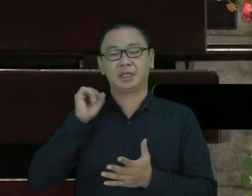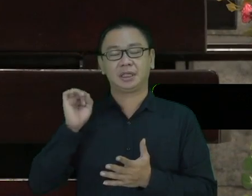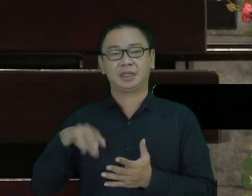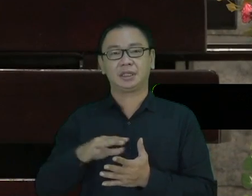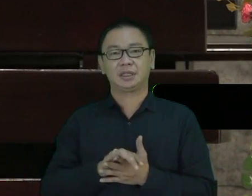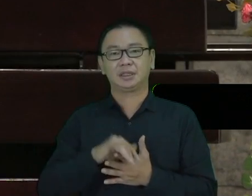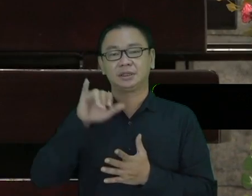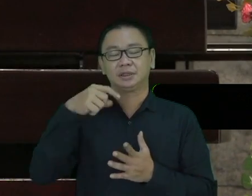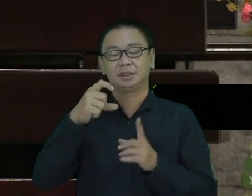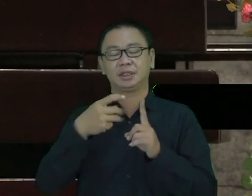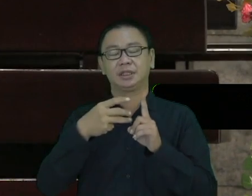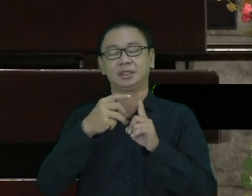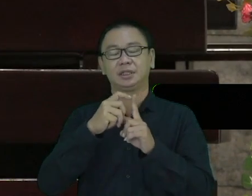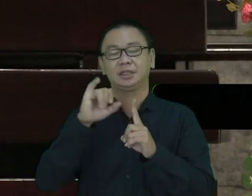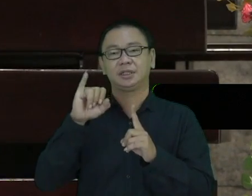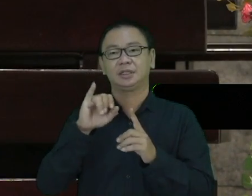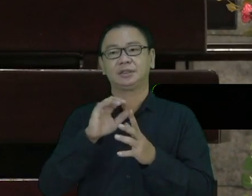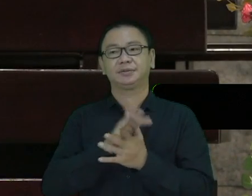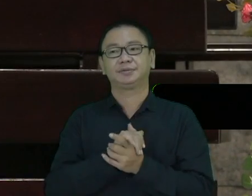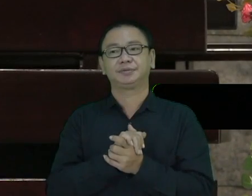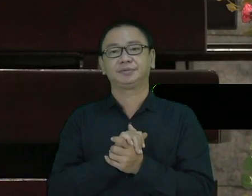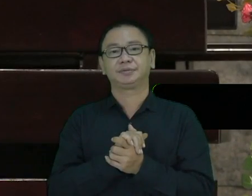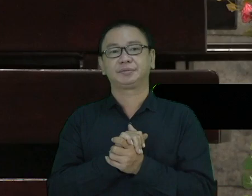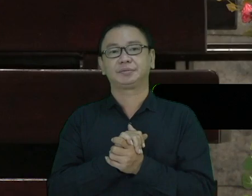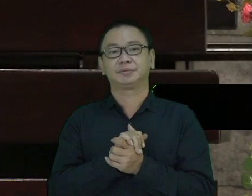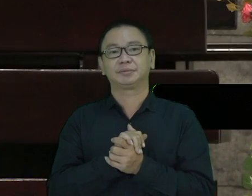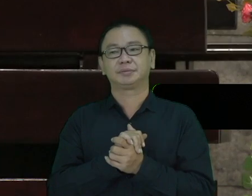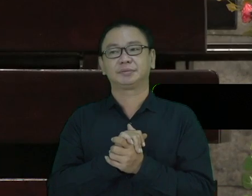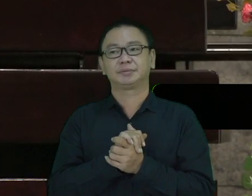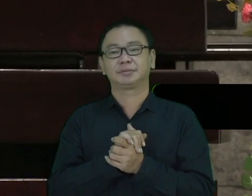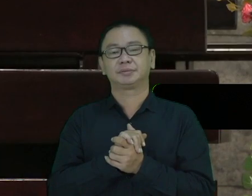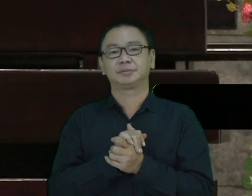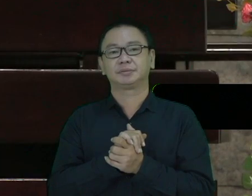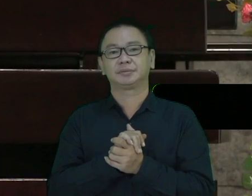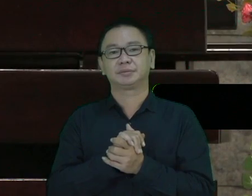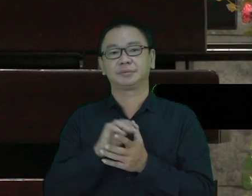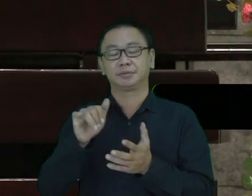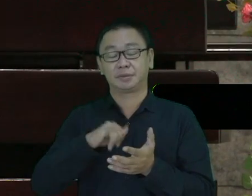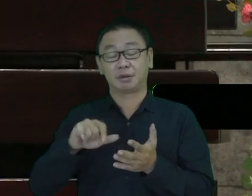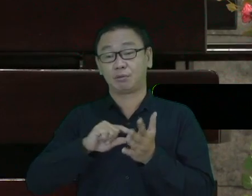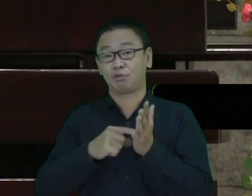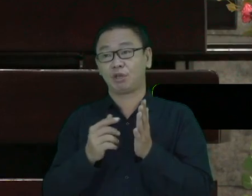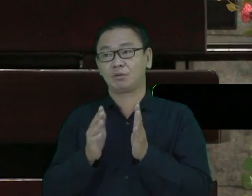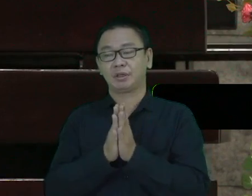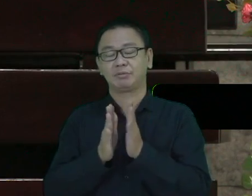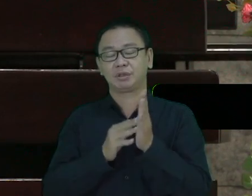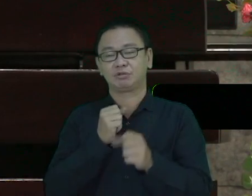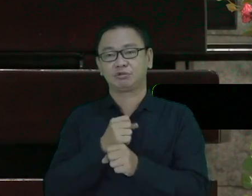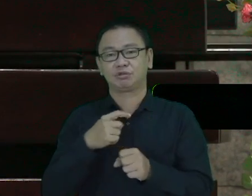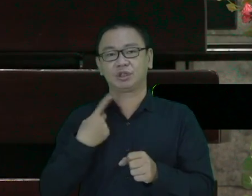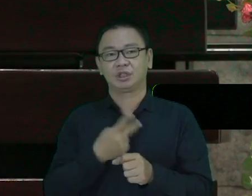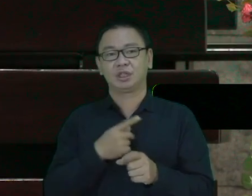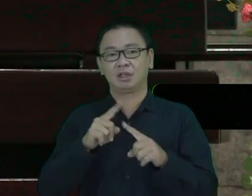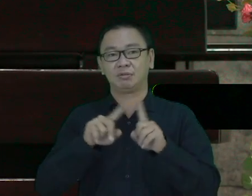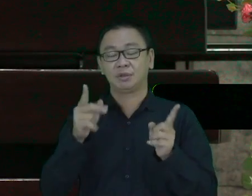Jerdy Stefan. Dan sesaat lagi kita akan bersama memulai kebaktian Minggu kita. Tapi mari kita simak